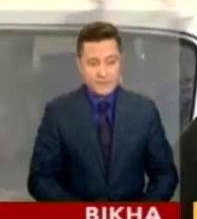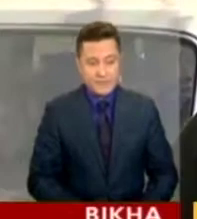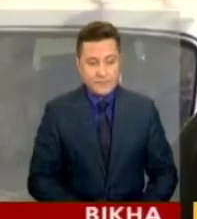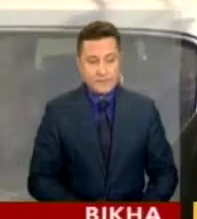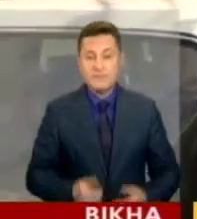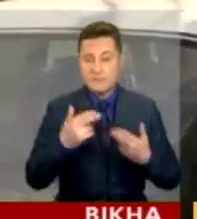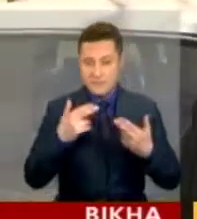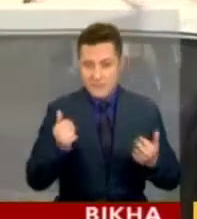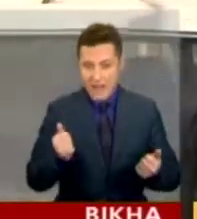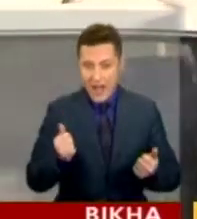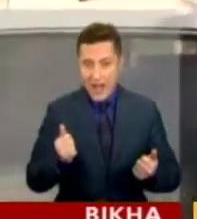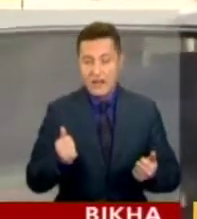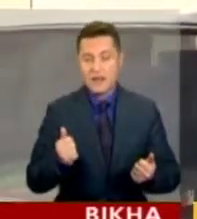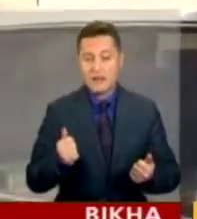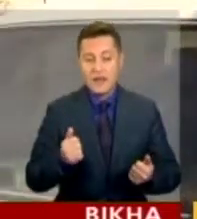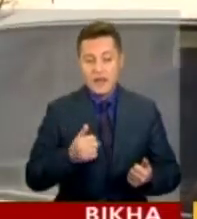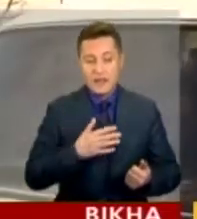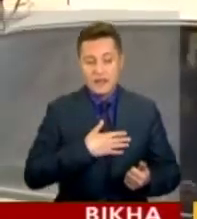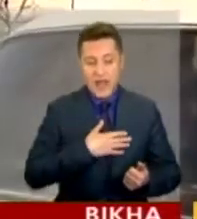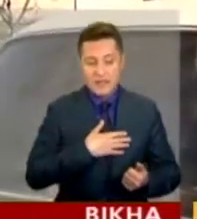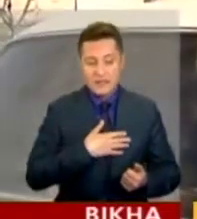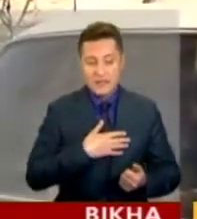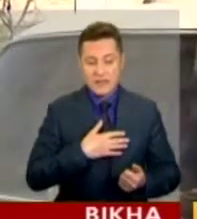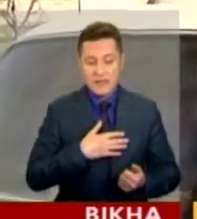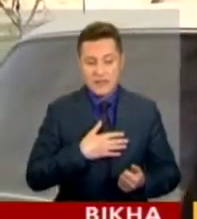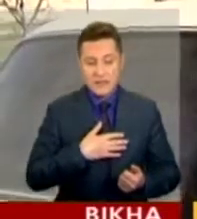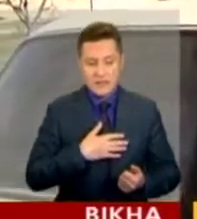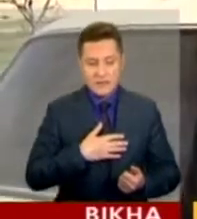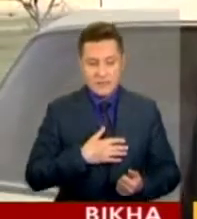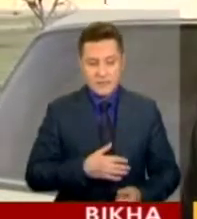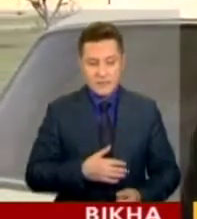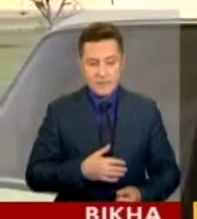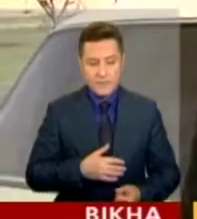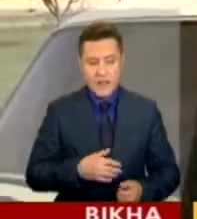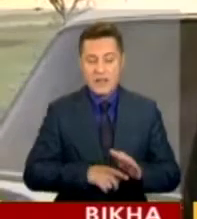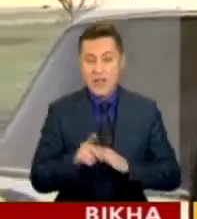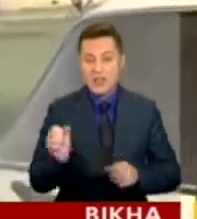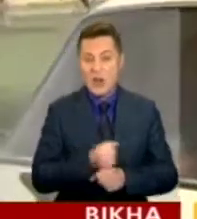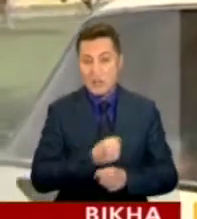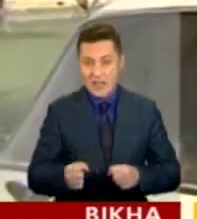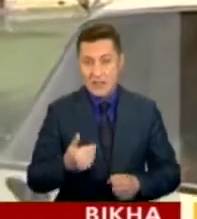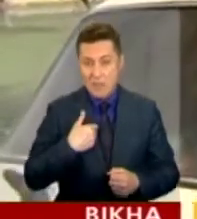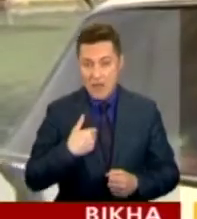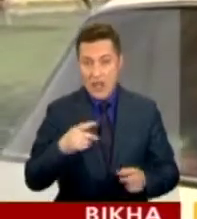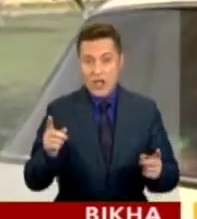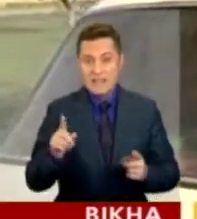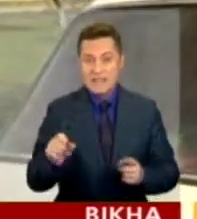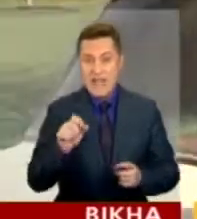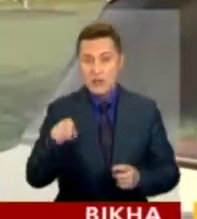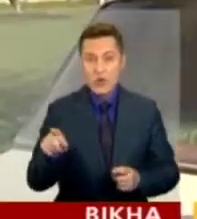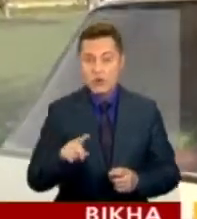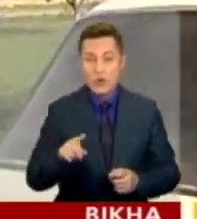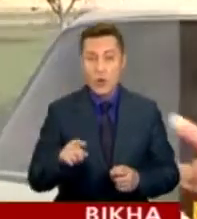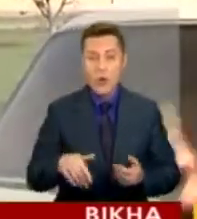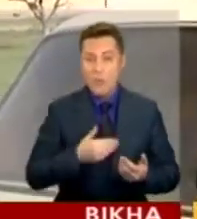Ну да, десант висадився, нас положили, бахнуло, мені два ребра поламали, почали бити мене, щоб за те, що ми допомагали.